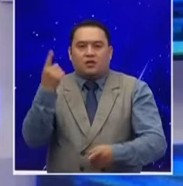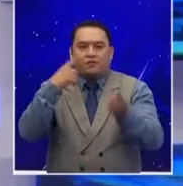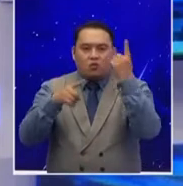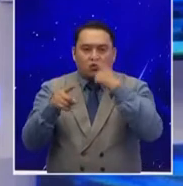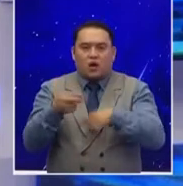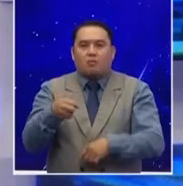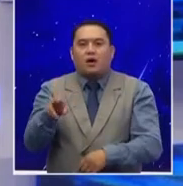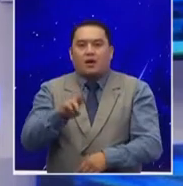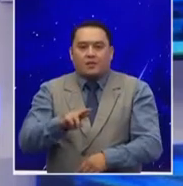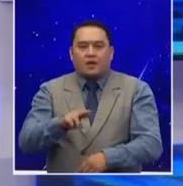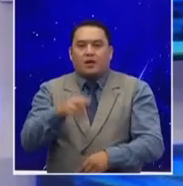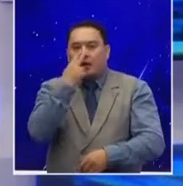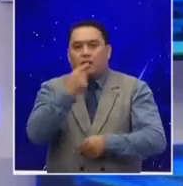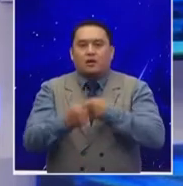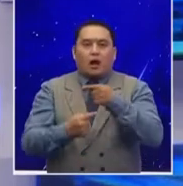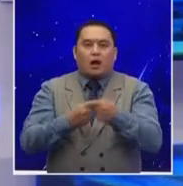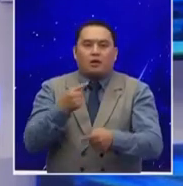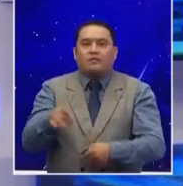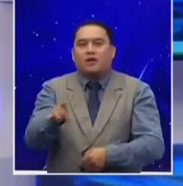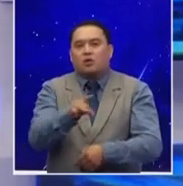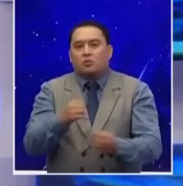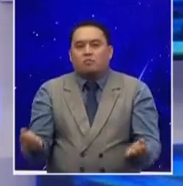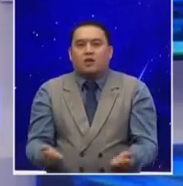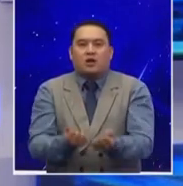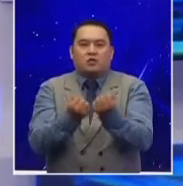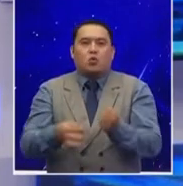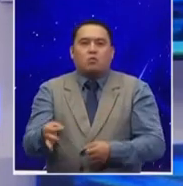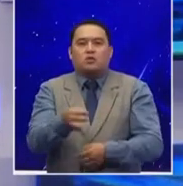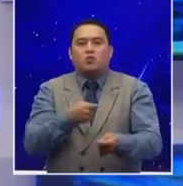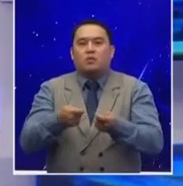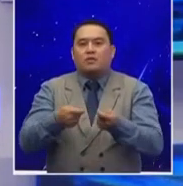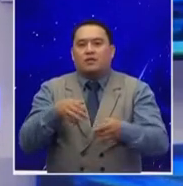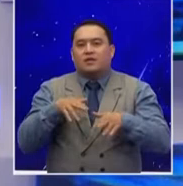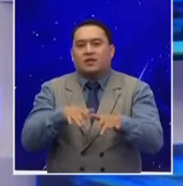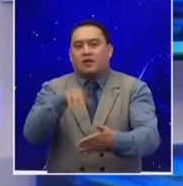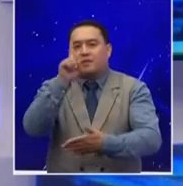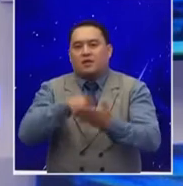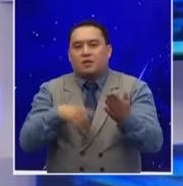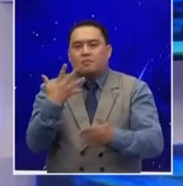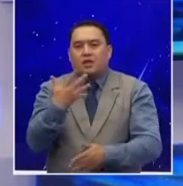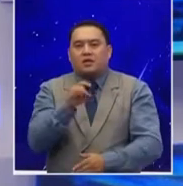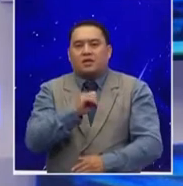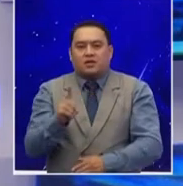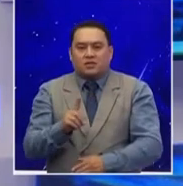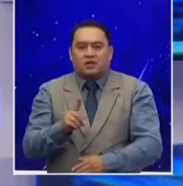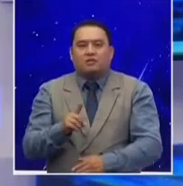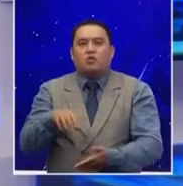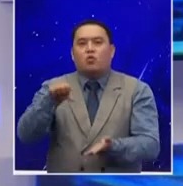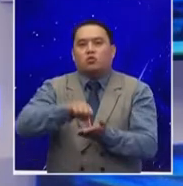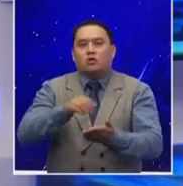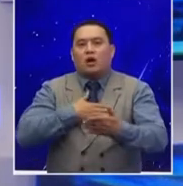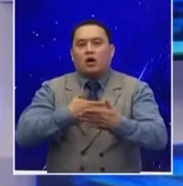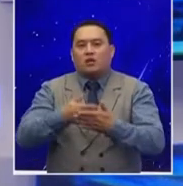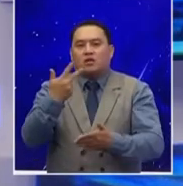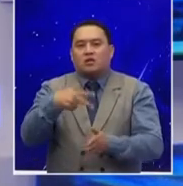Абая». Традиционное мероприятие проводится в регионе при поддержке областного управления по делам религии уже в пятый раз. Всего в нем приняли